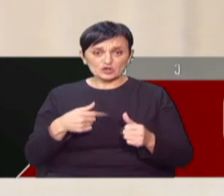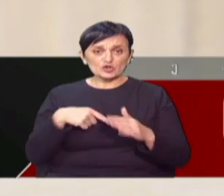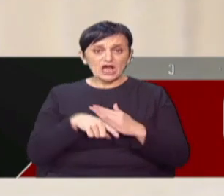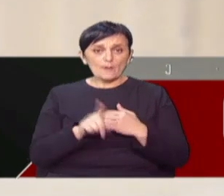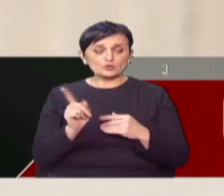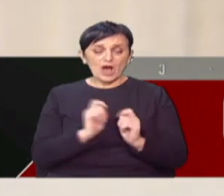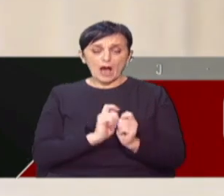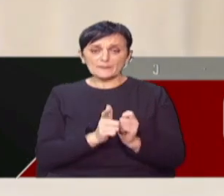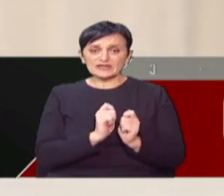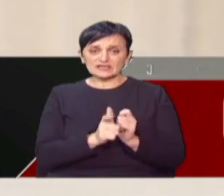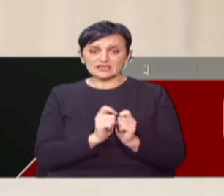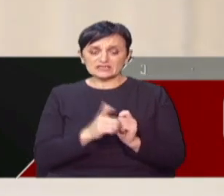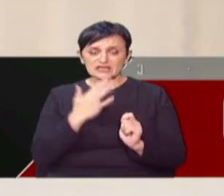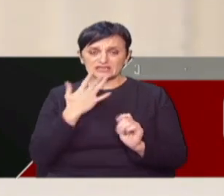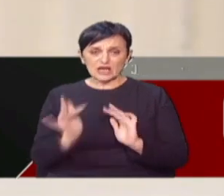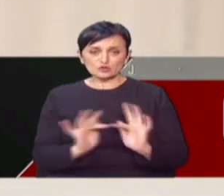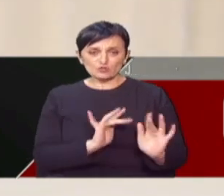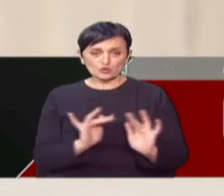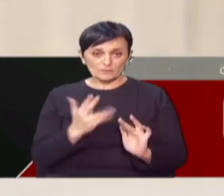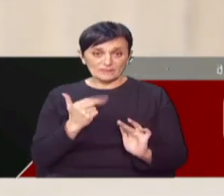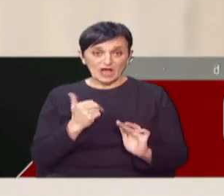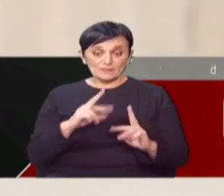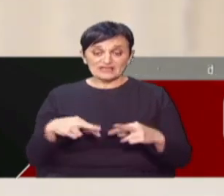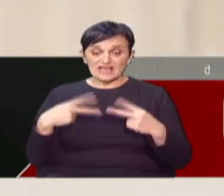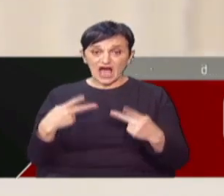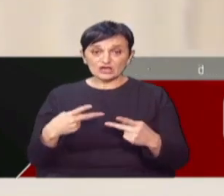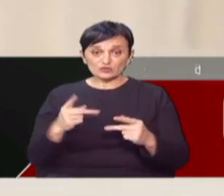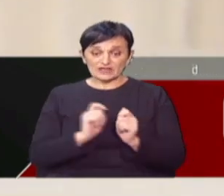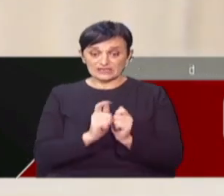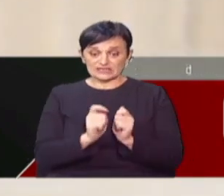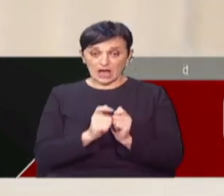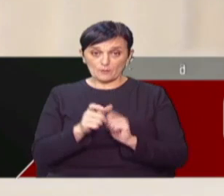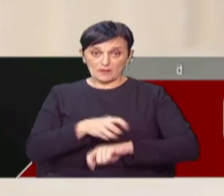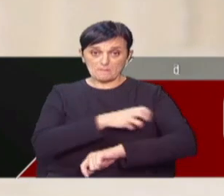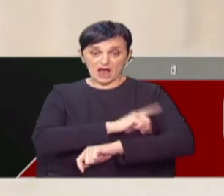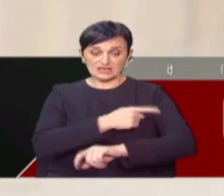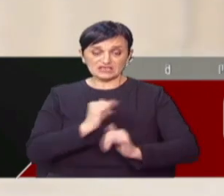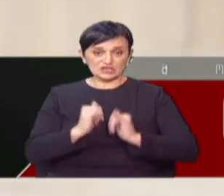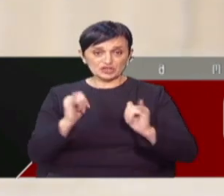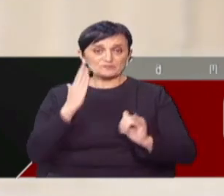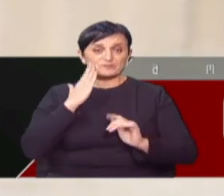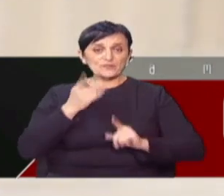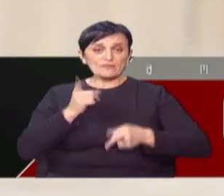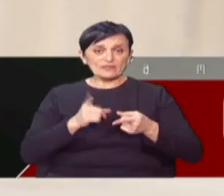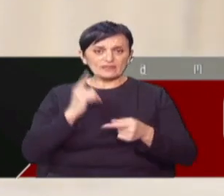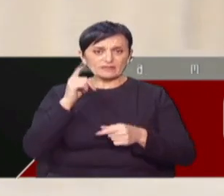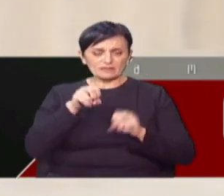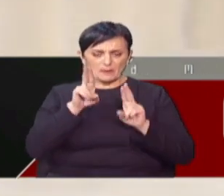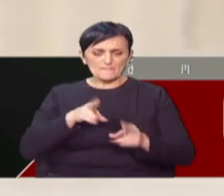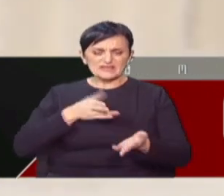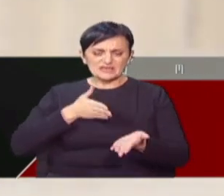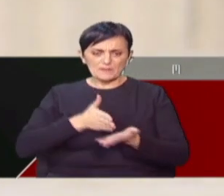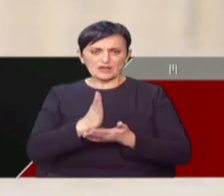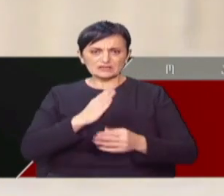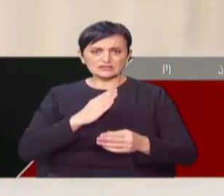İsa pina seps nats mozraubas. Da nasıl demiş Roman daha pina sos partis kazılere bes sinadüleşi mizan mertula da pina